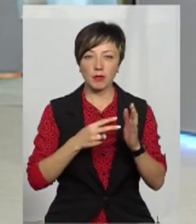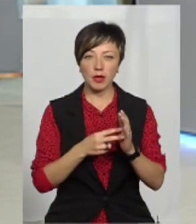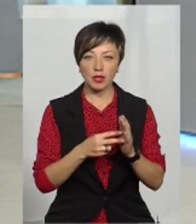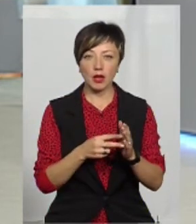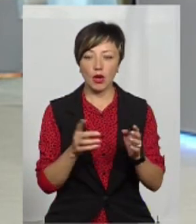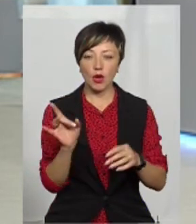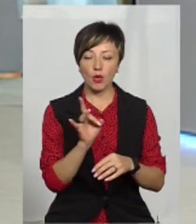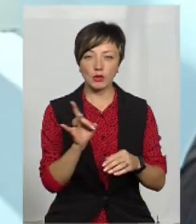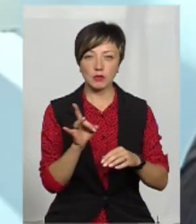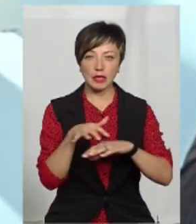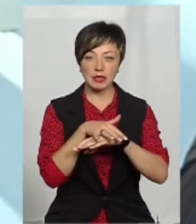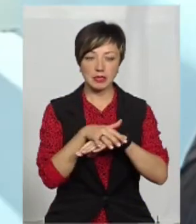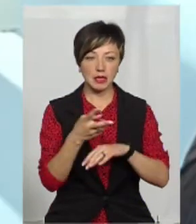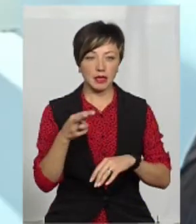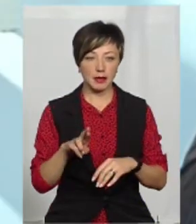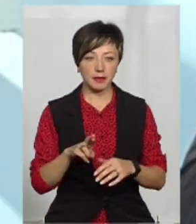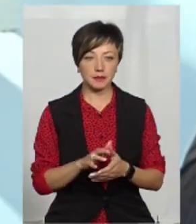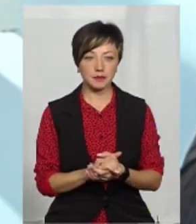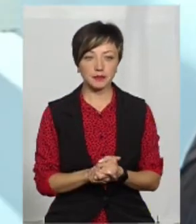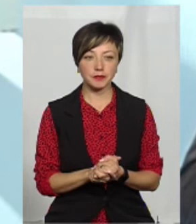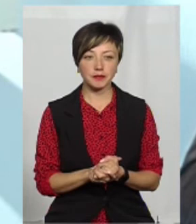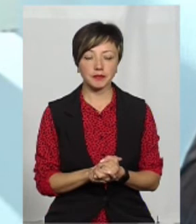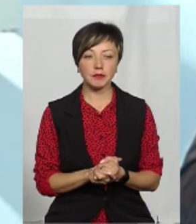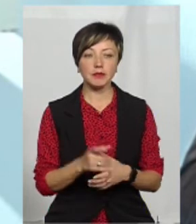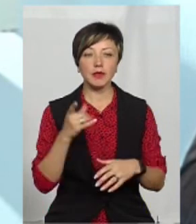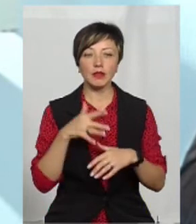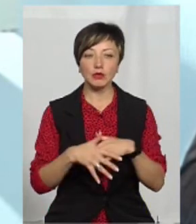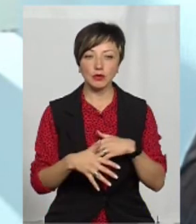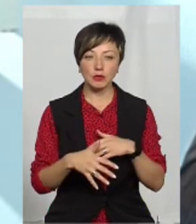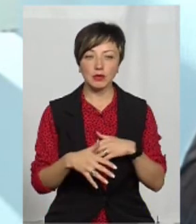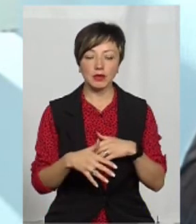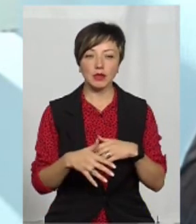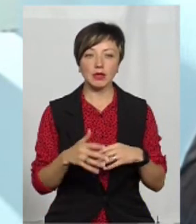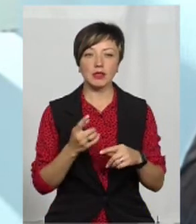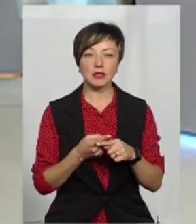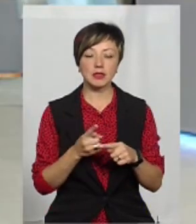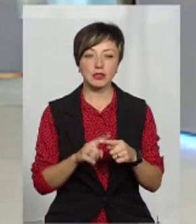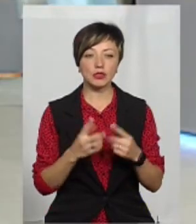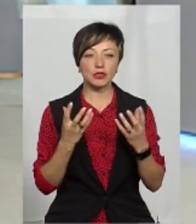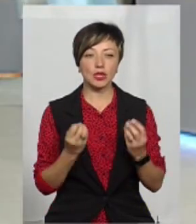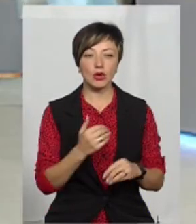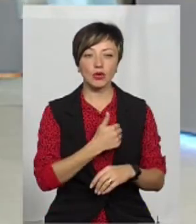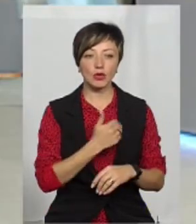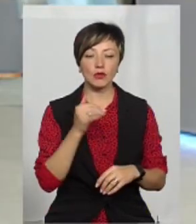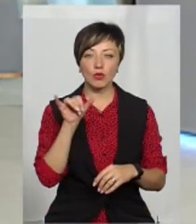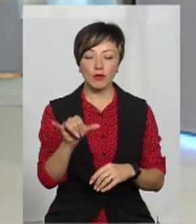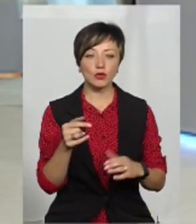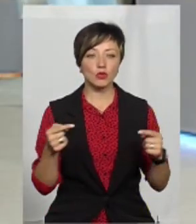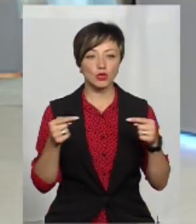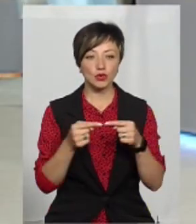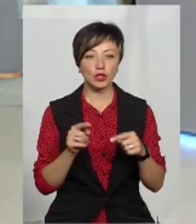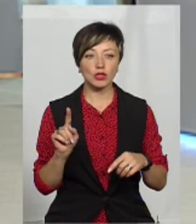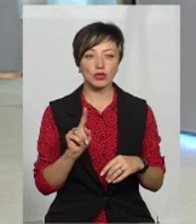розмір щільності населення. Ага, зрозуміло. І врахування це при забудові. А ще хотів у вас, пане Миколо, уточнити,